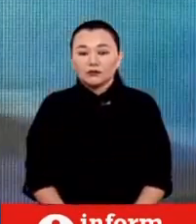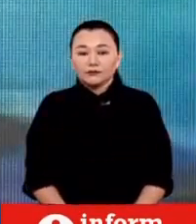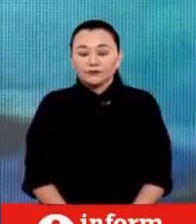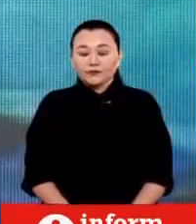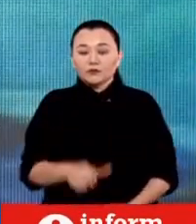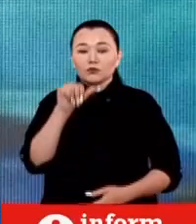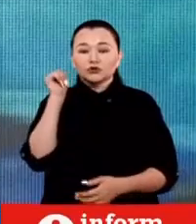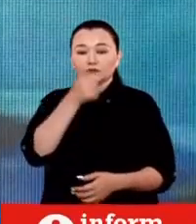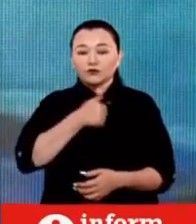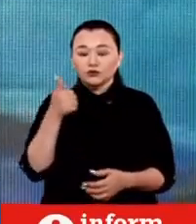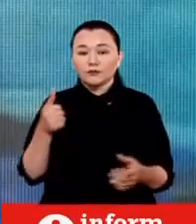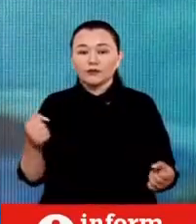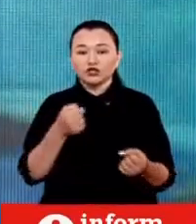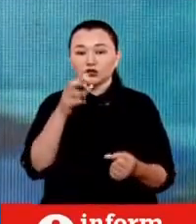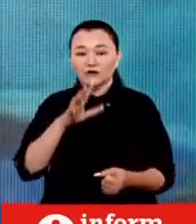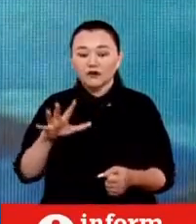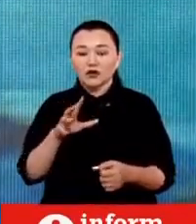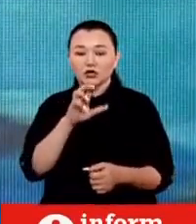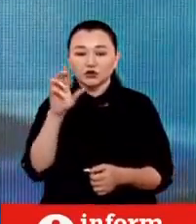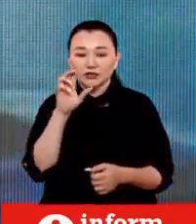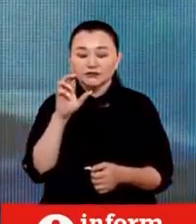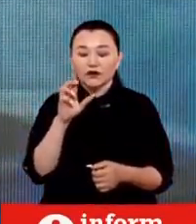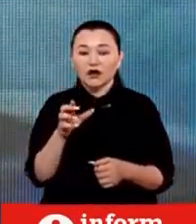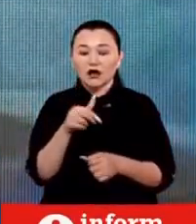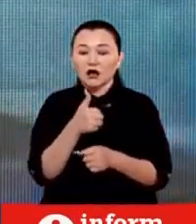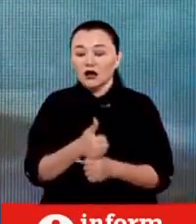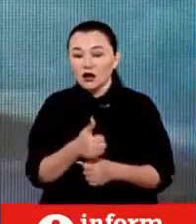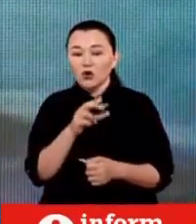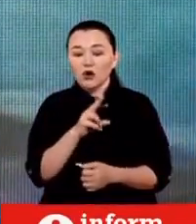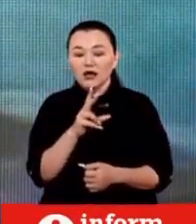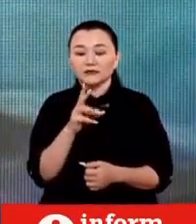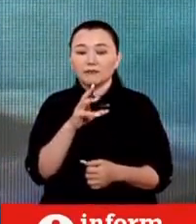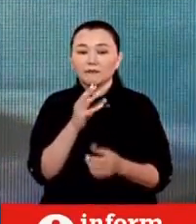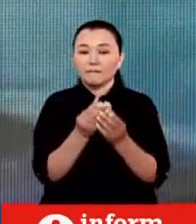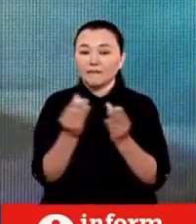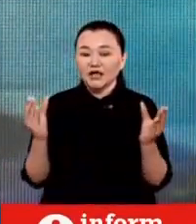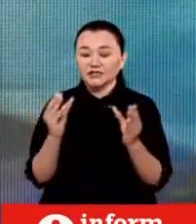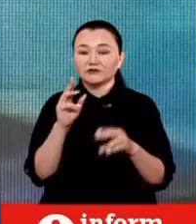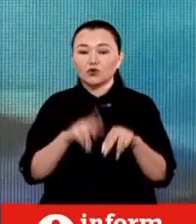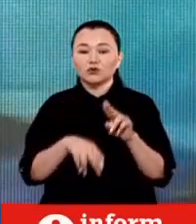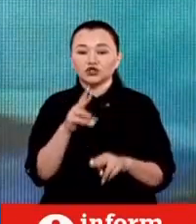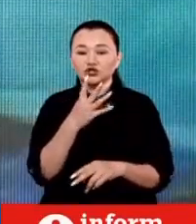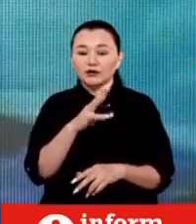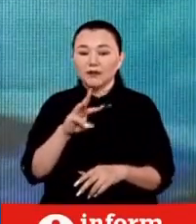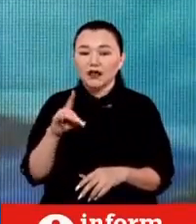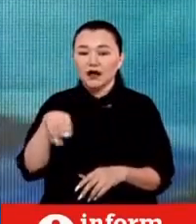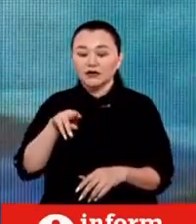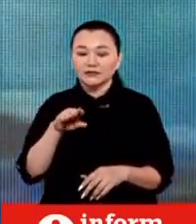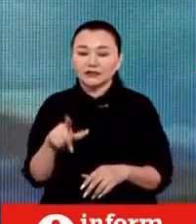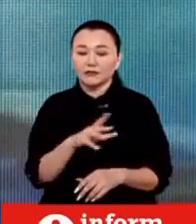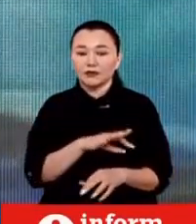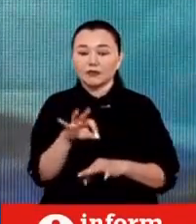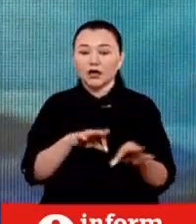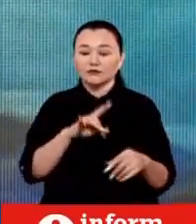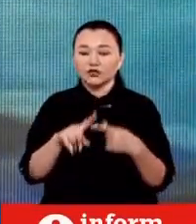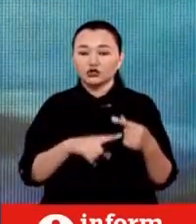С прошлого года при поддержке главы государства началось строительство Кокоральской плотины стоимостью 4,5 миллиарда тенге. Проект в